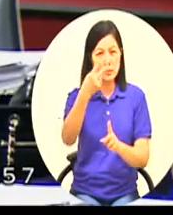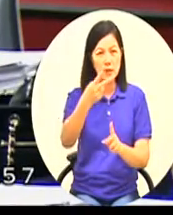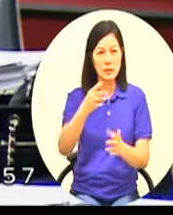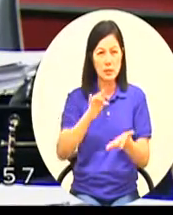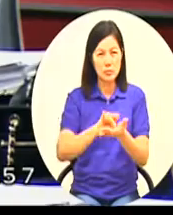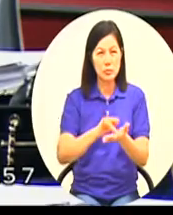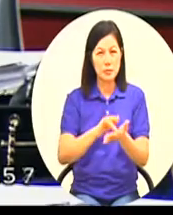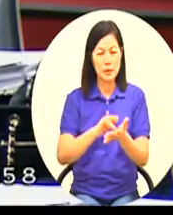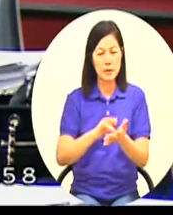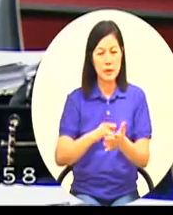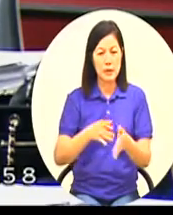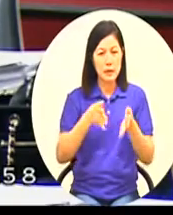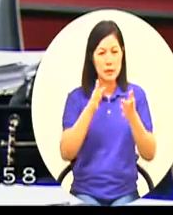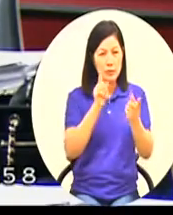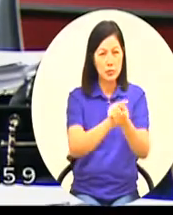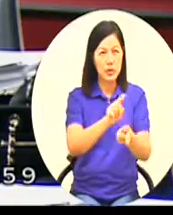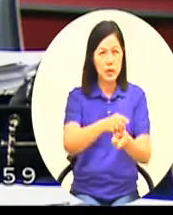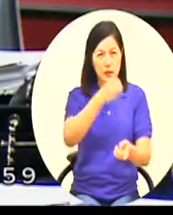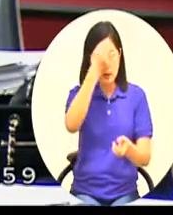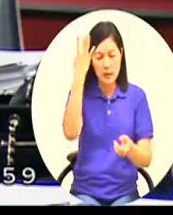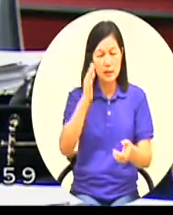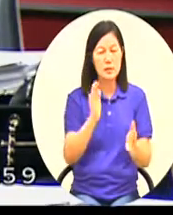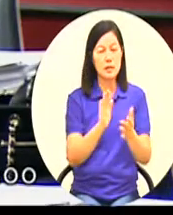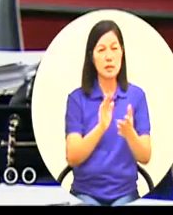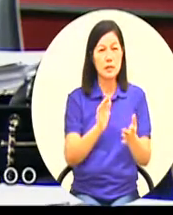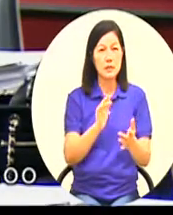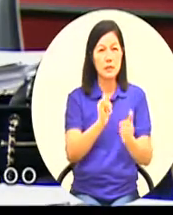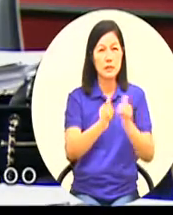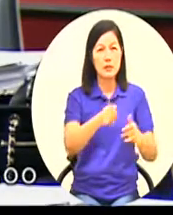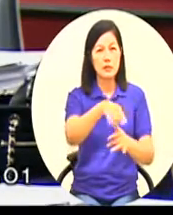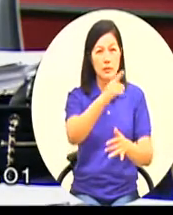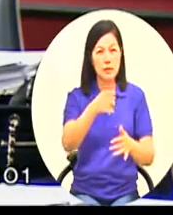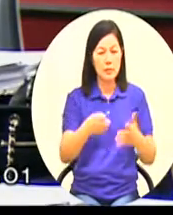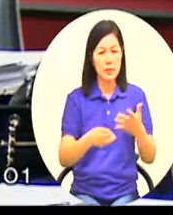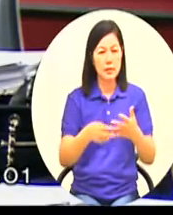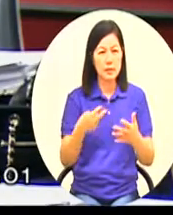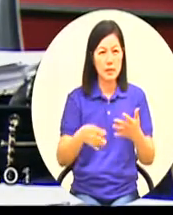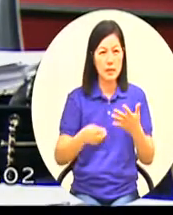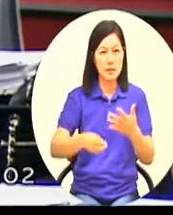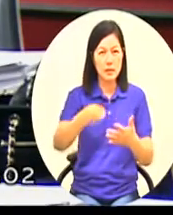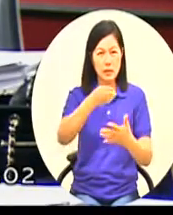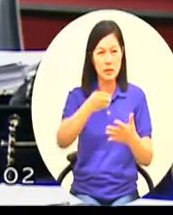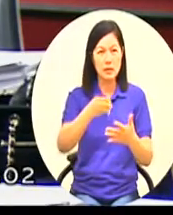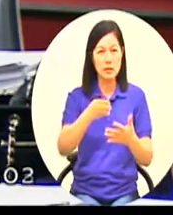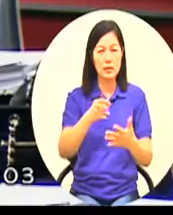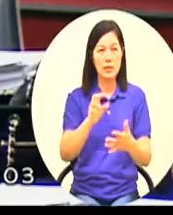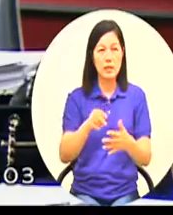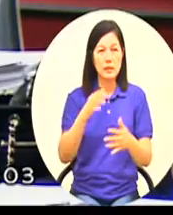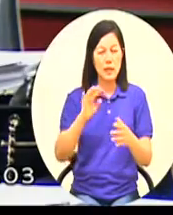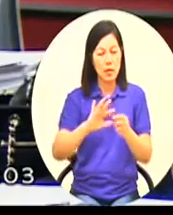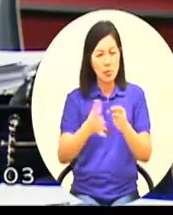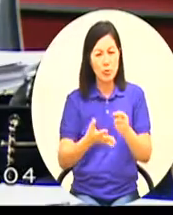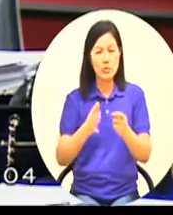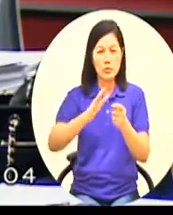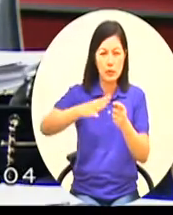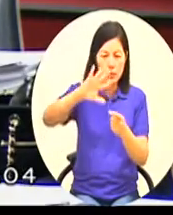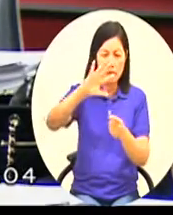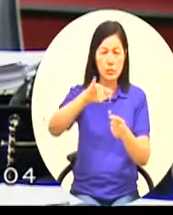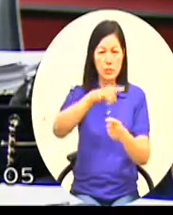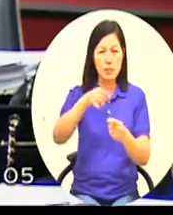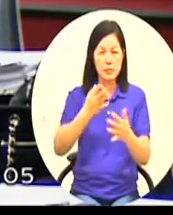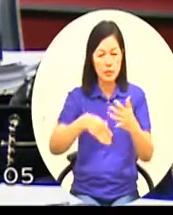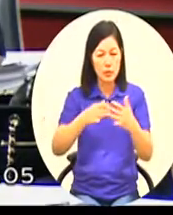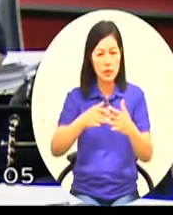小朋友影响比较大的部分往三级的部分来提升。那其实这些东西都是产生在国中开始到高中职的校园